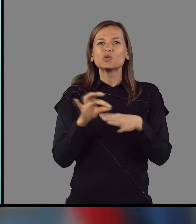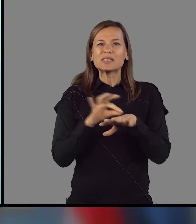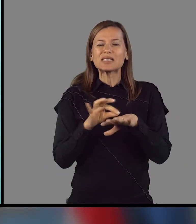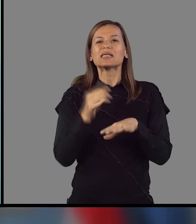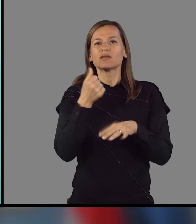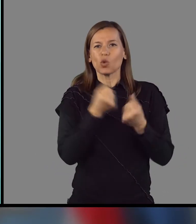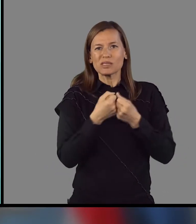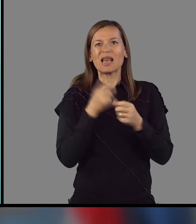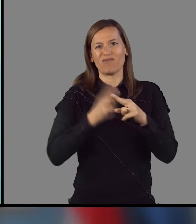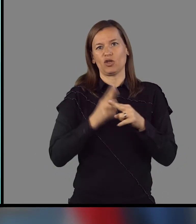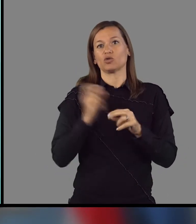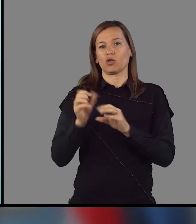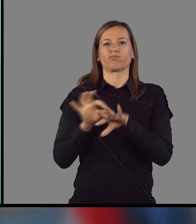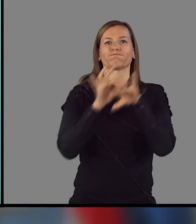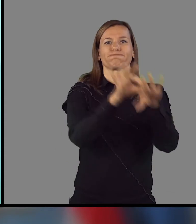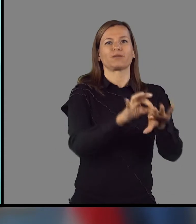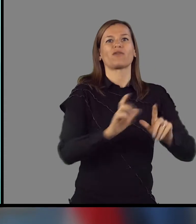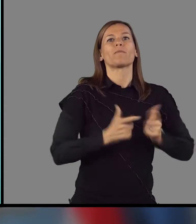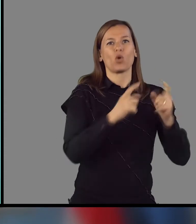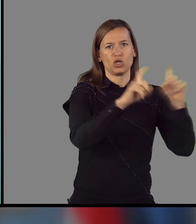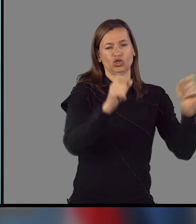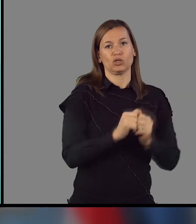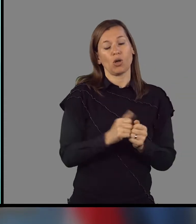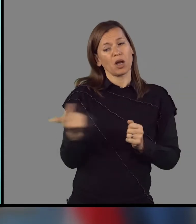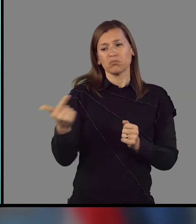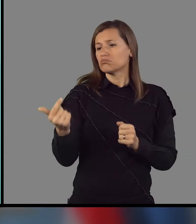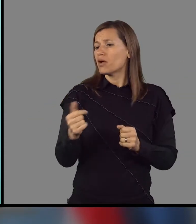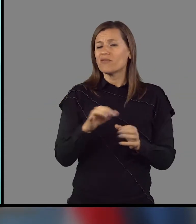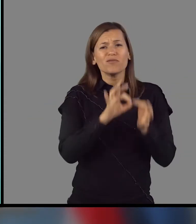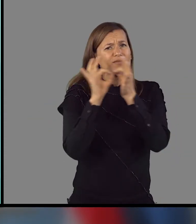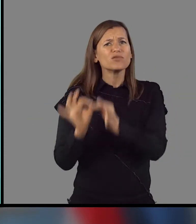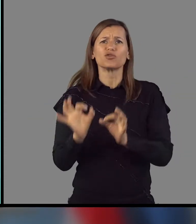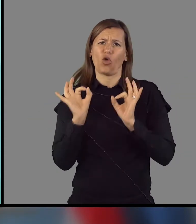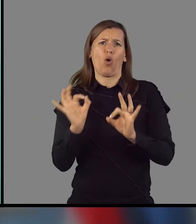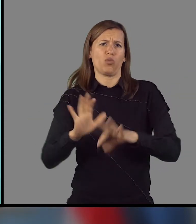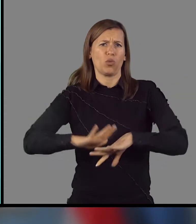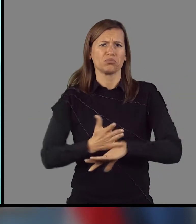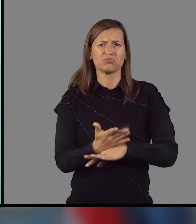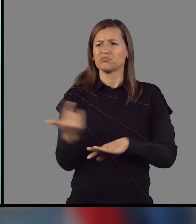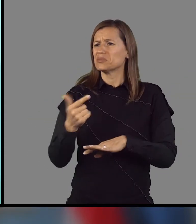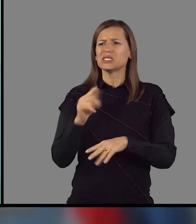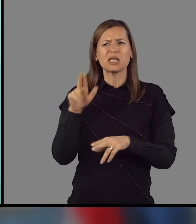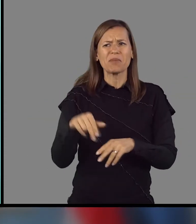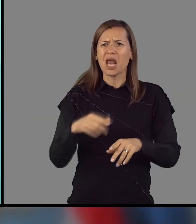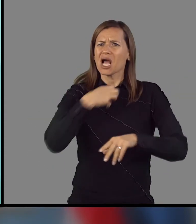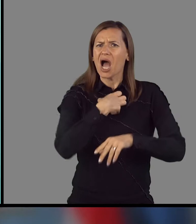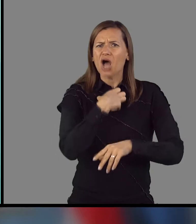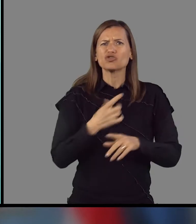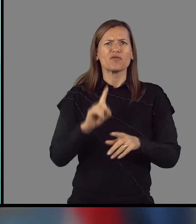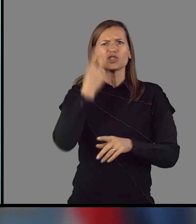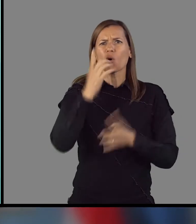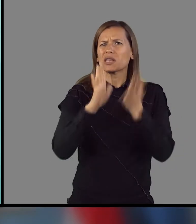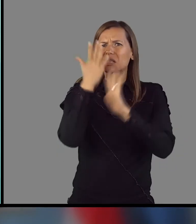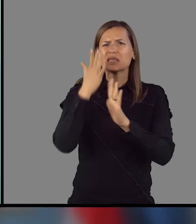sta bila tudi odpeljana v bolnišnico. Kot veste, sta se ves čas dobro počutila in pravzaprav nista zbolela za hujšimi težavami, nista imela